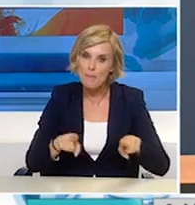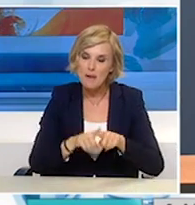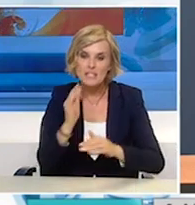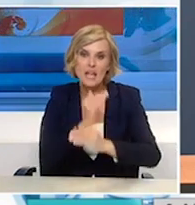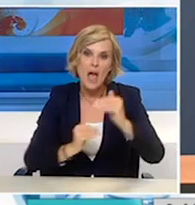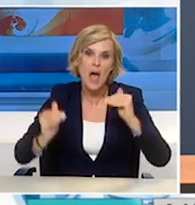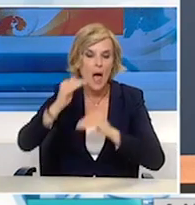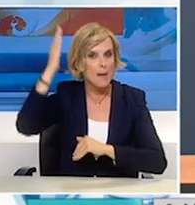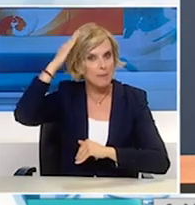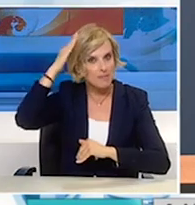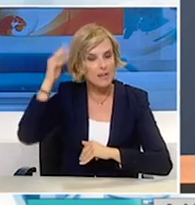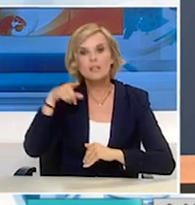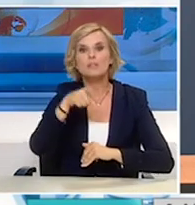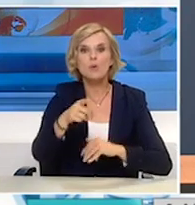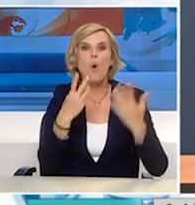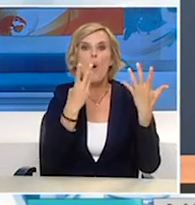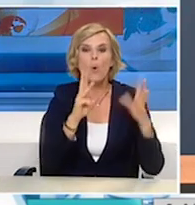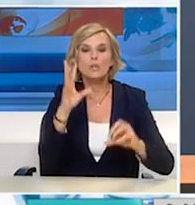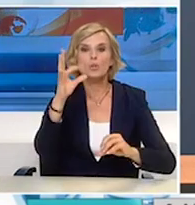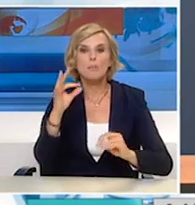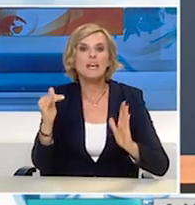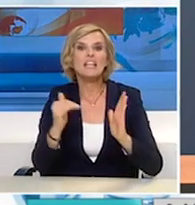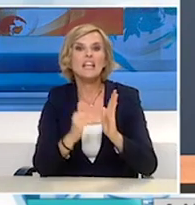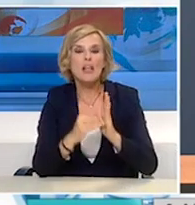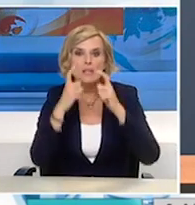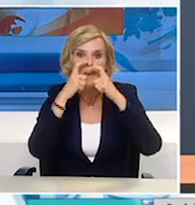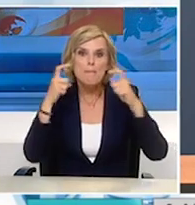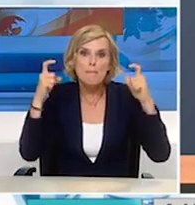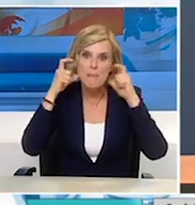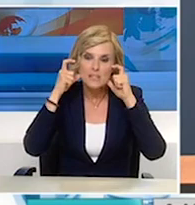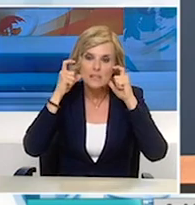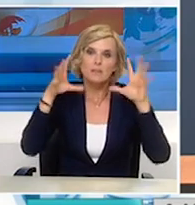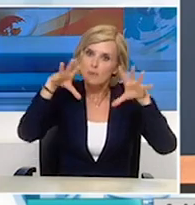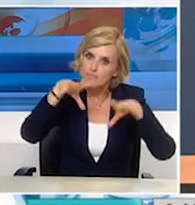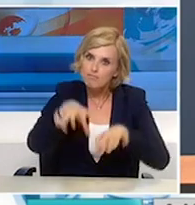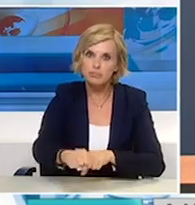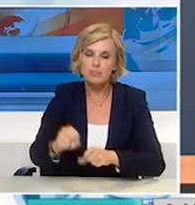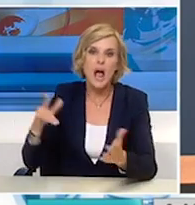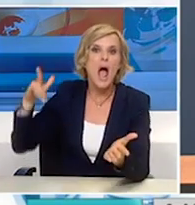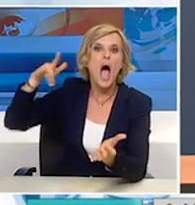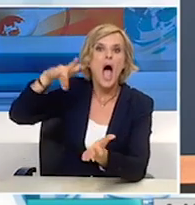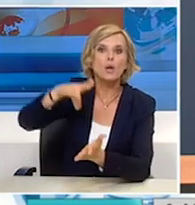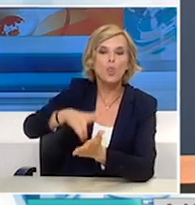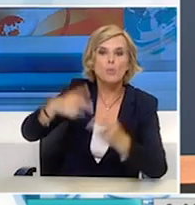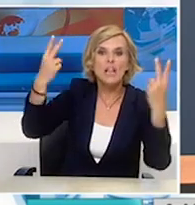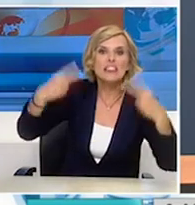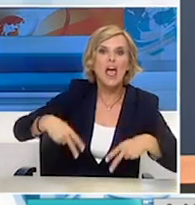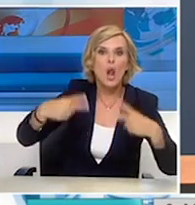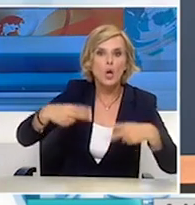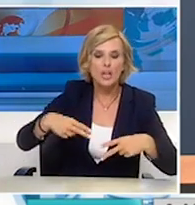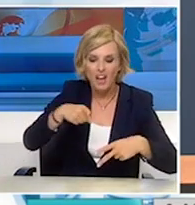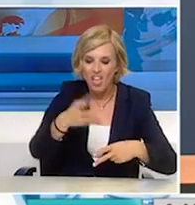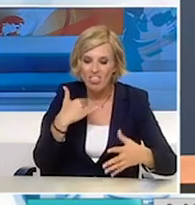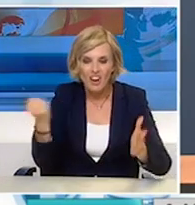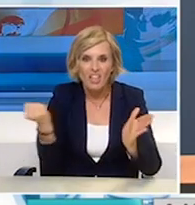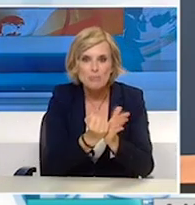Γιώργο Πιτσιλή, δεσμεύτηκαν 850.000 μάσκες στο τελωνείο του αεροδρομίου, επειδή δεν υπήρχαν οι κατάλληλες σημάνσεις και τα